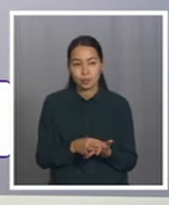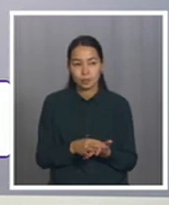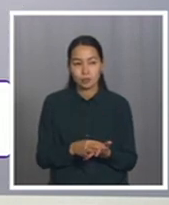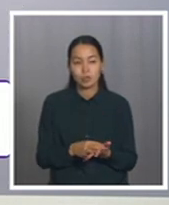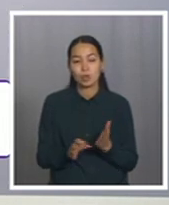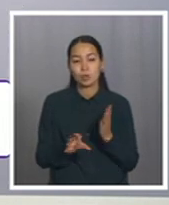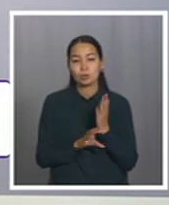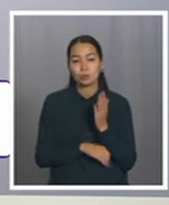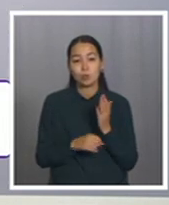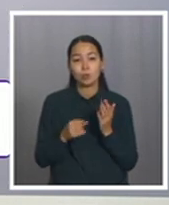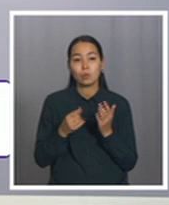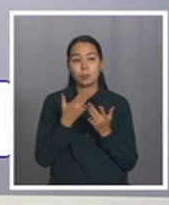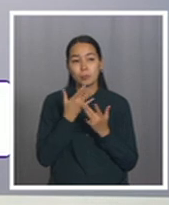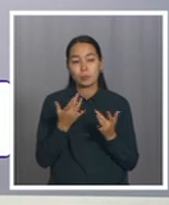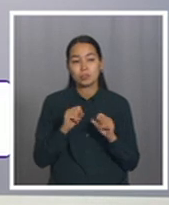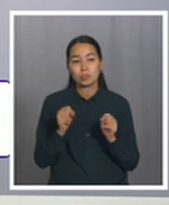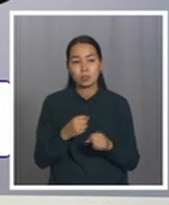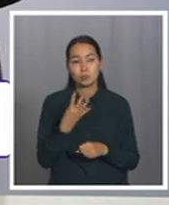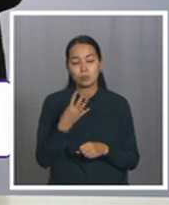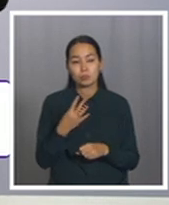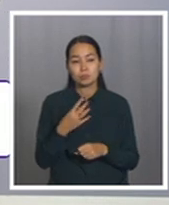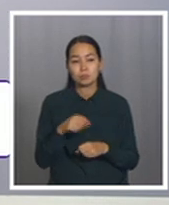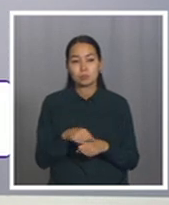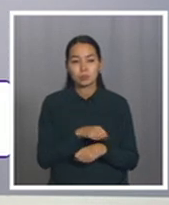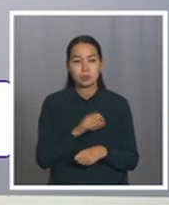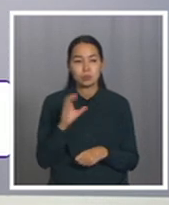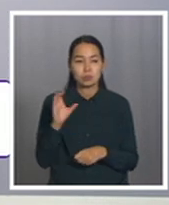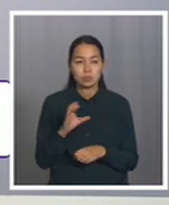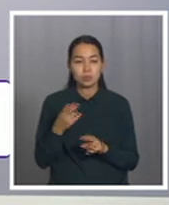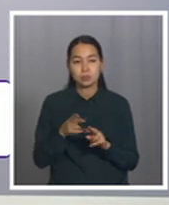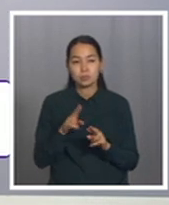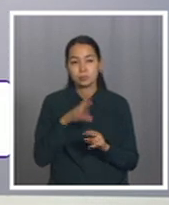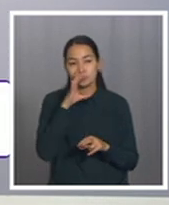жылдамдық тең 4 метр бөлінген секунд. Яғни біз байқағанымыздай,